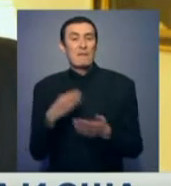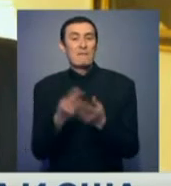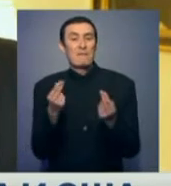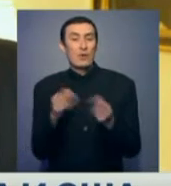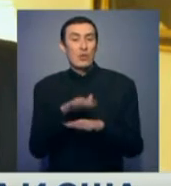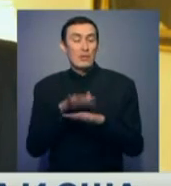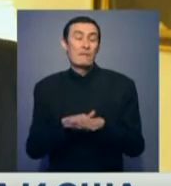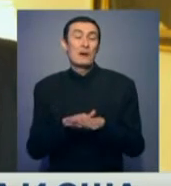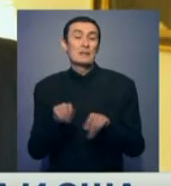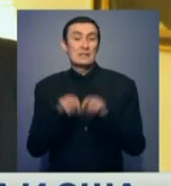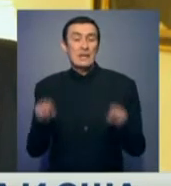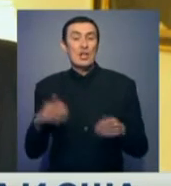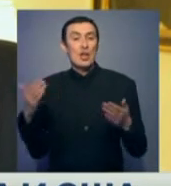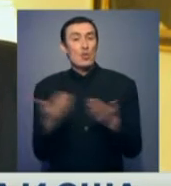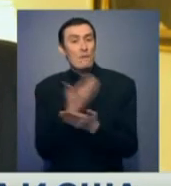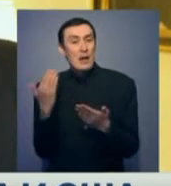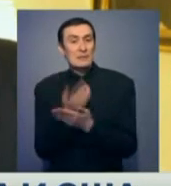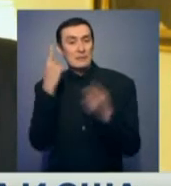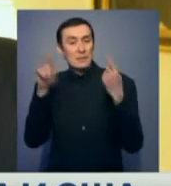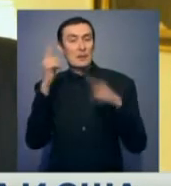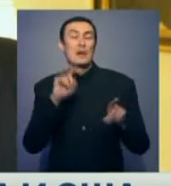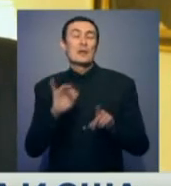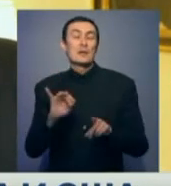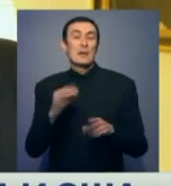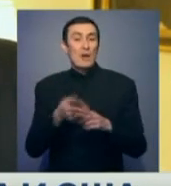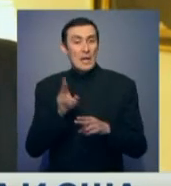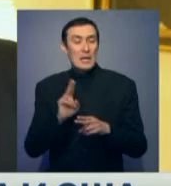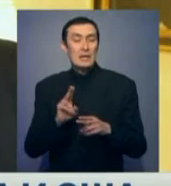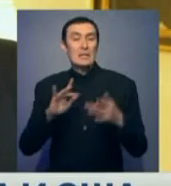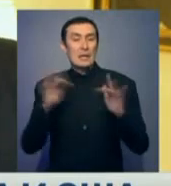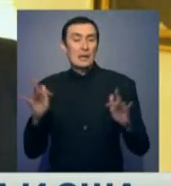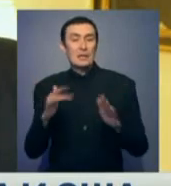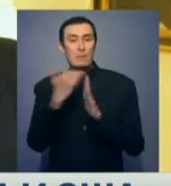венчурных фондов, в части инноваций и также IT-проектов.